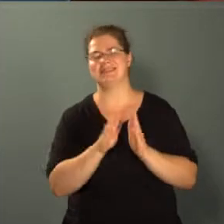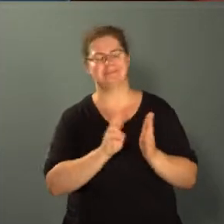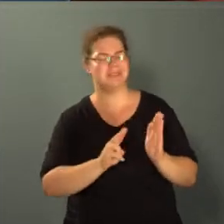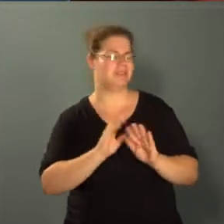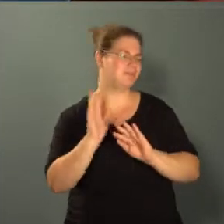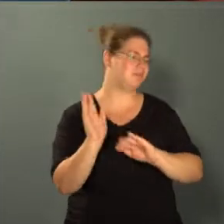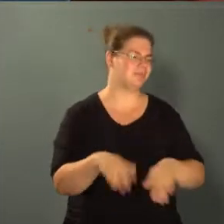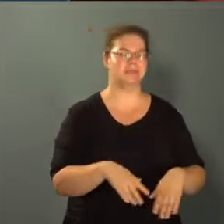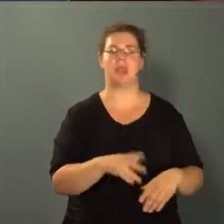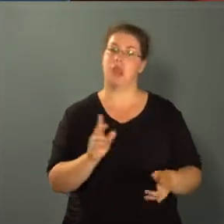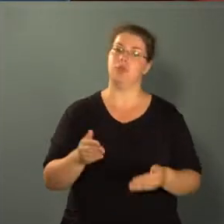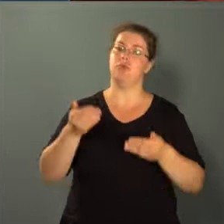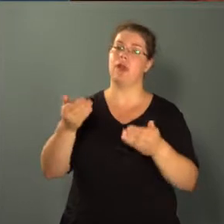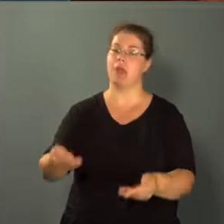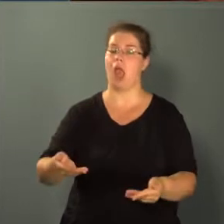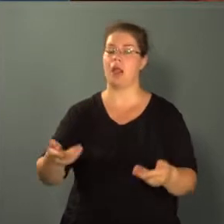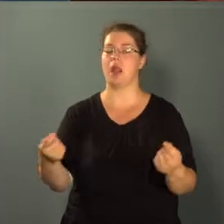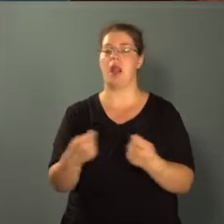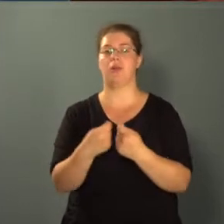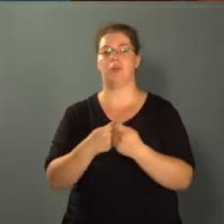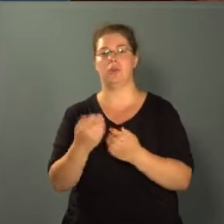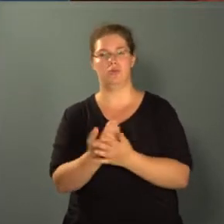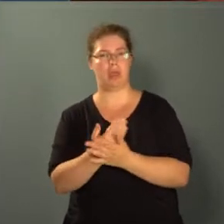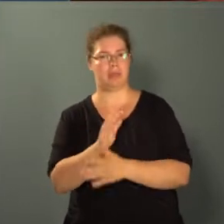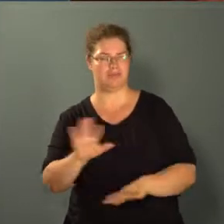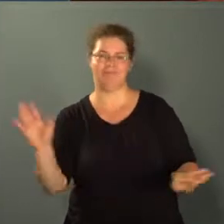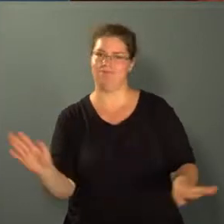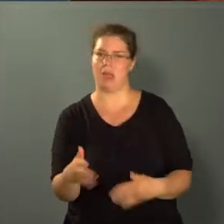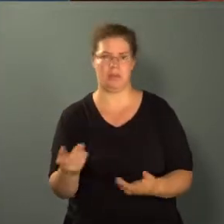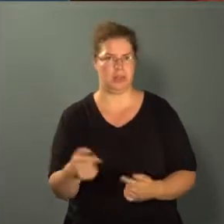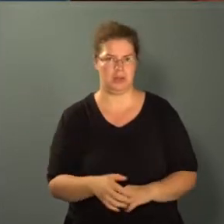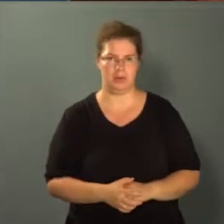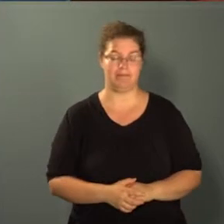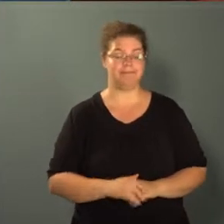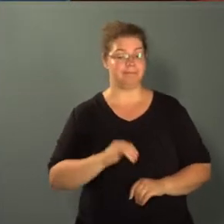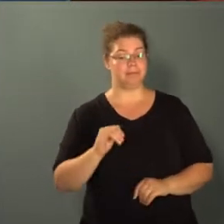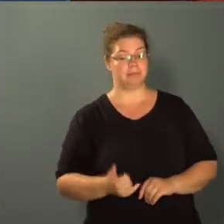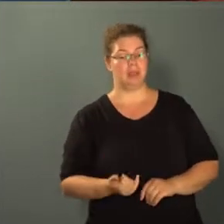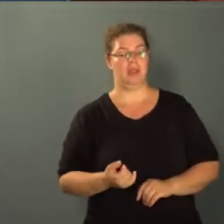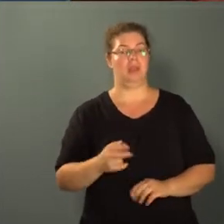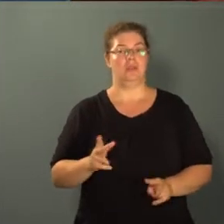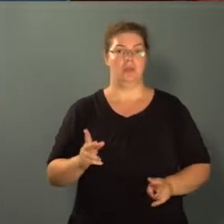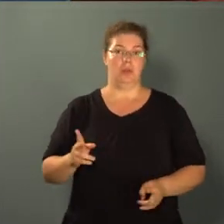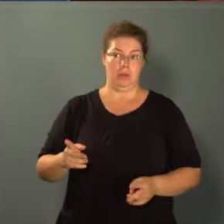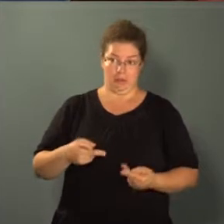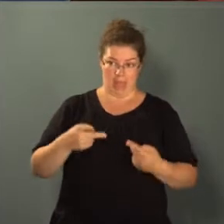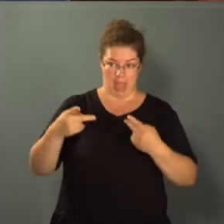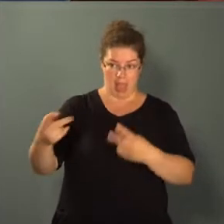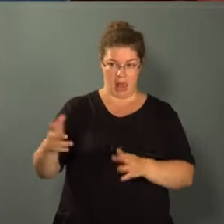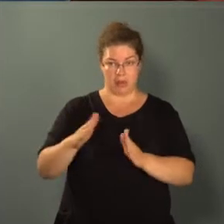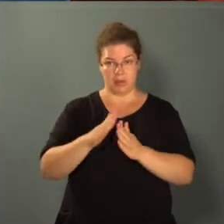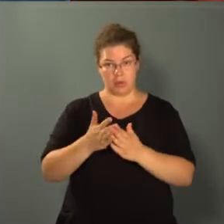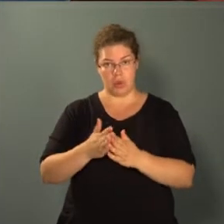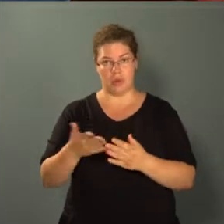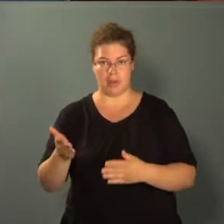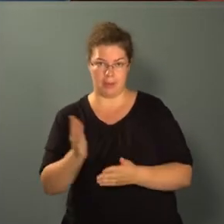már nem kell, és felajánlja így a közös használatra, bármilyen jöhet. És akkor aki elvisz könyvet,